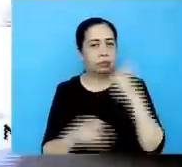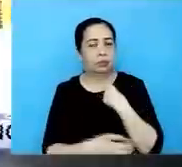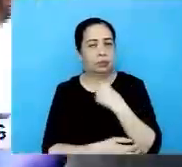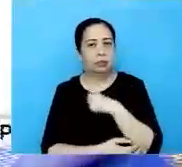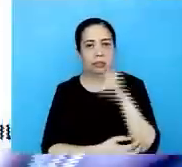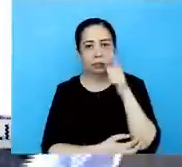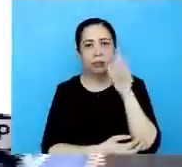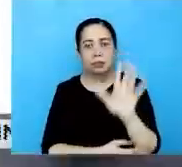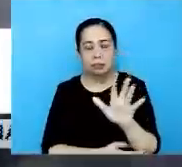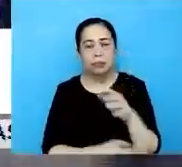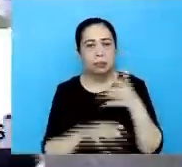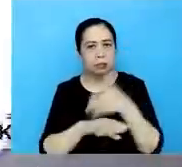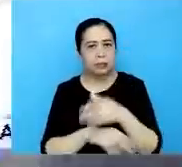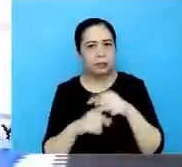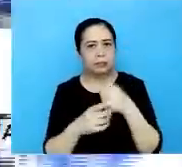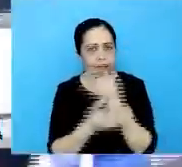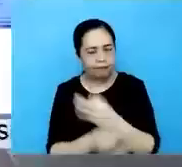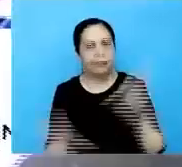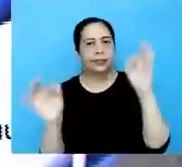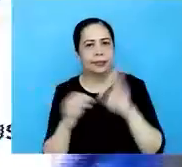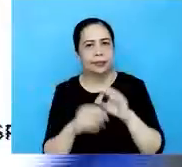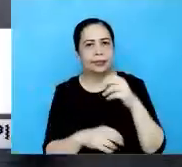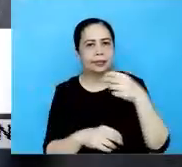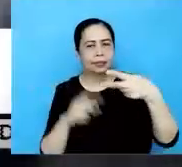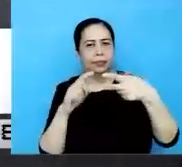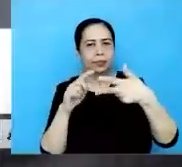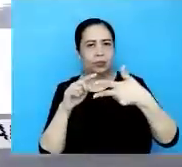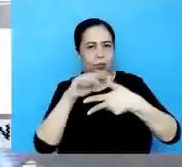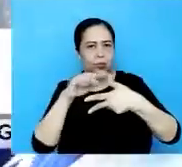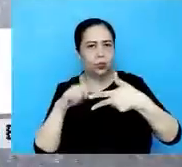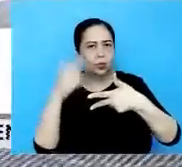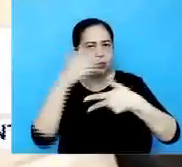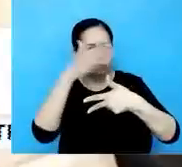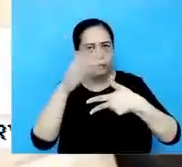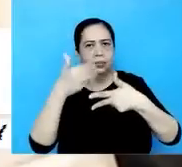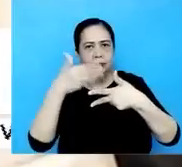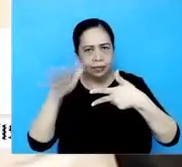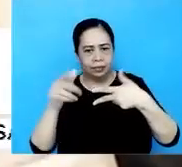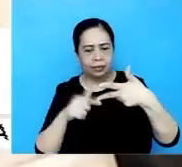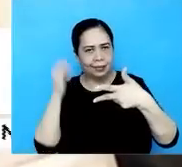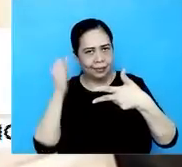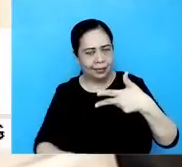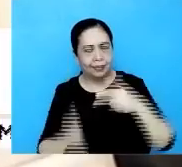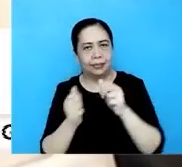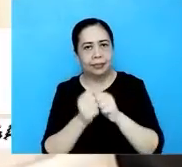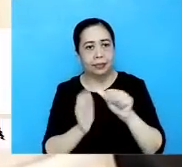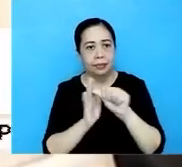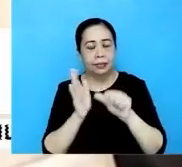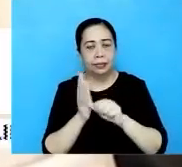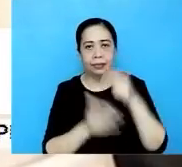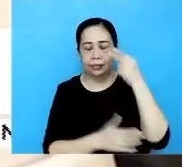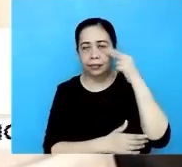De Lima matapos siyang mapawalang sala sa isa sa dalawang natitirang drug cases laban sa kanya. Kabilang na rito si Attorney Harry Roque